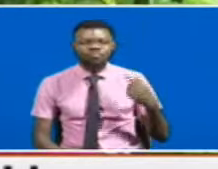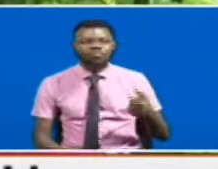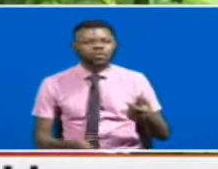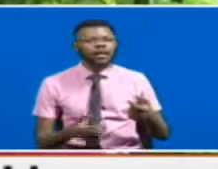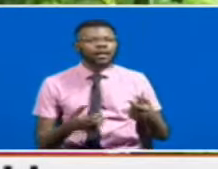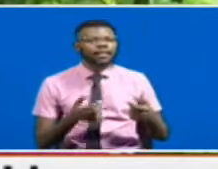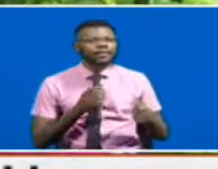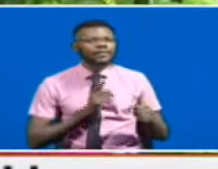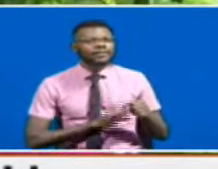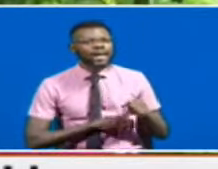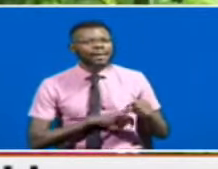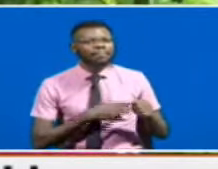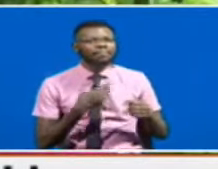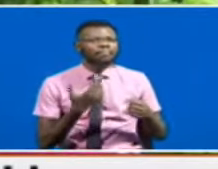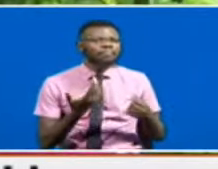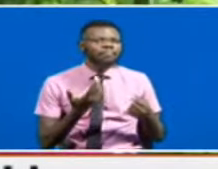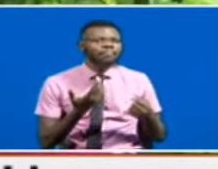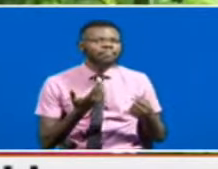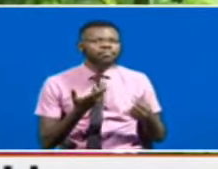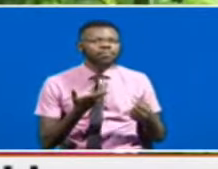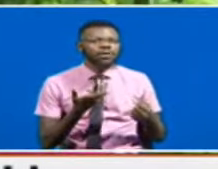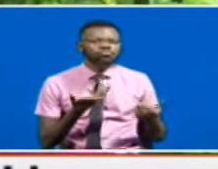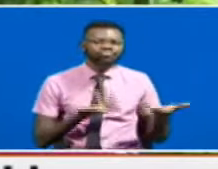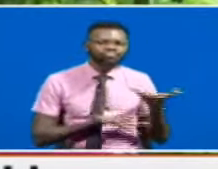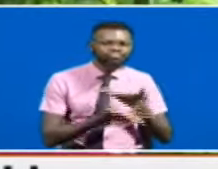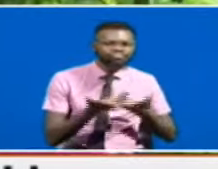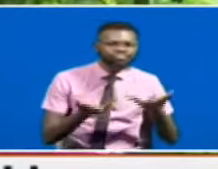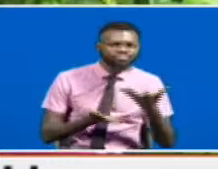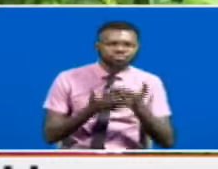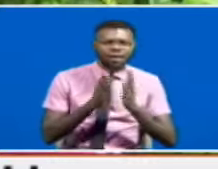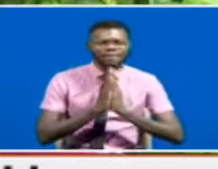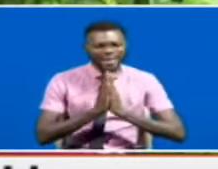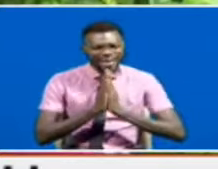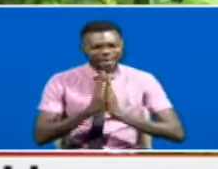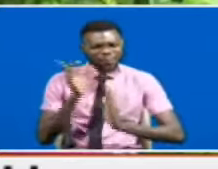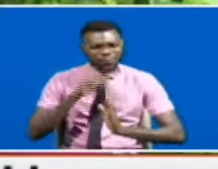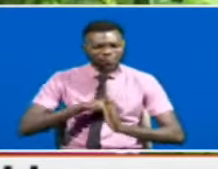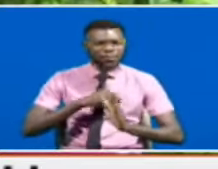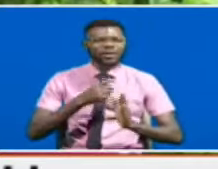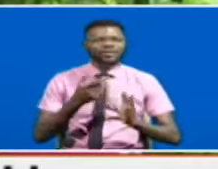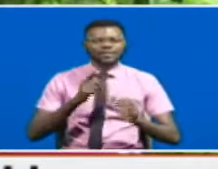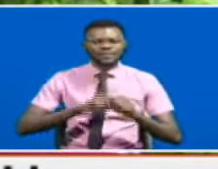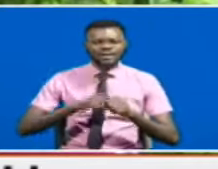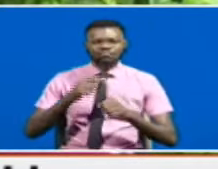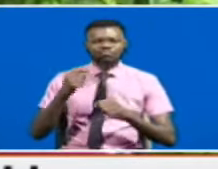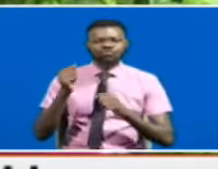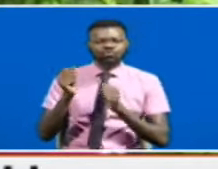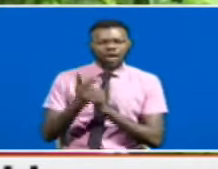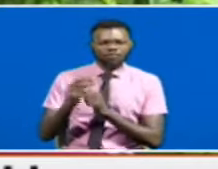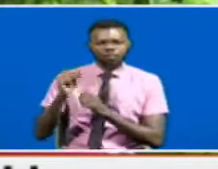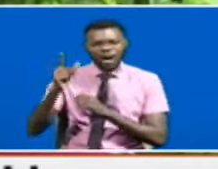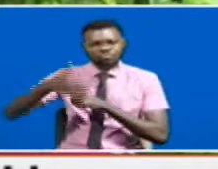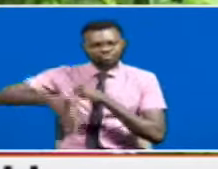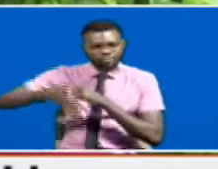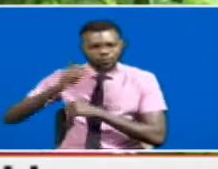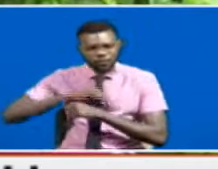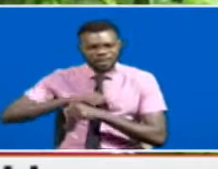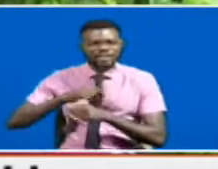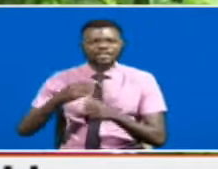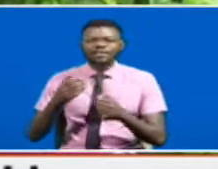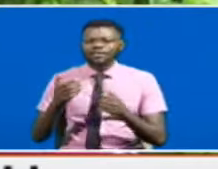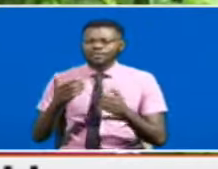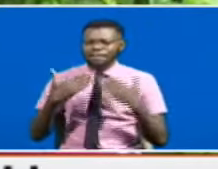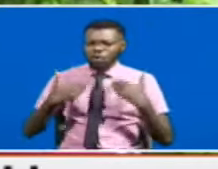saa saba, wakuwa wamemaliza mambo yao ya kiroho. Wanatuachia mwili, tunazika. After kuzika, tunafanya kienyeji yetu